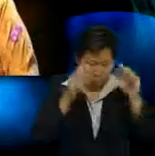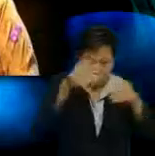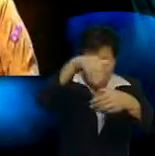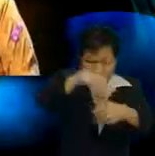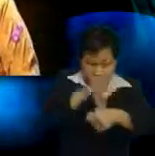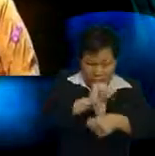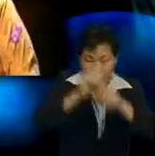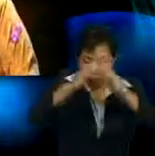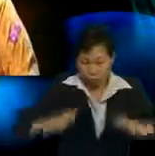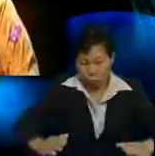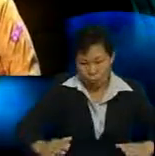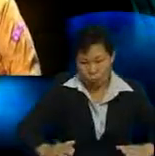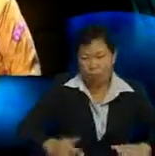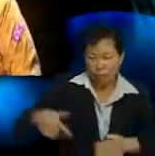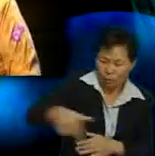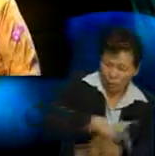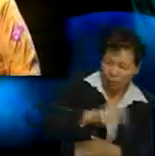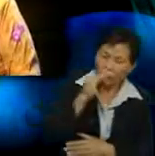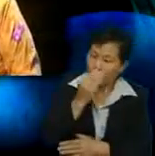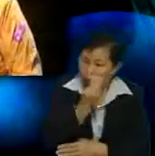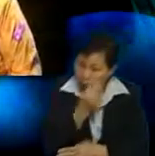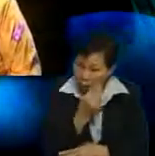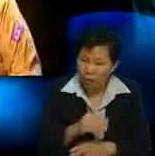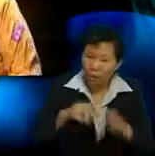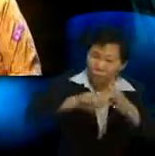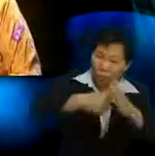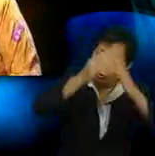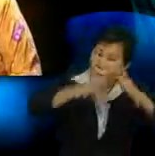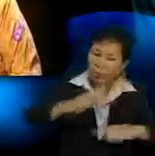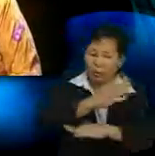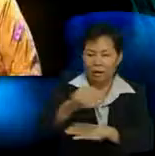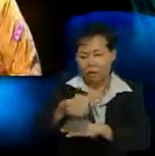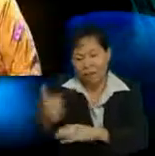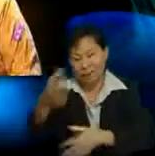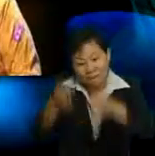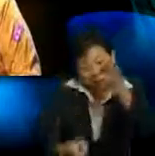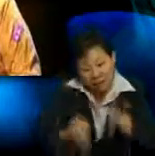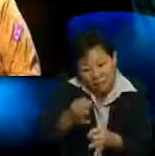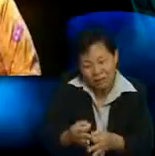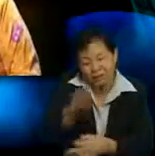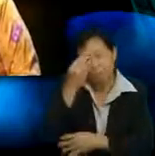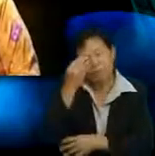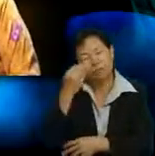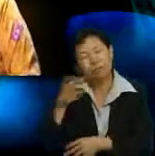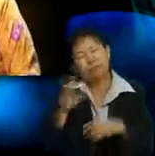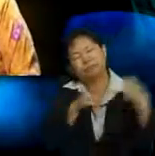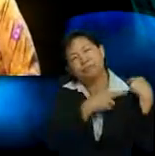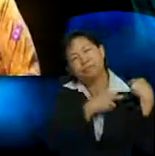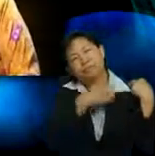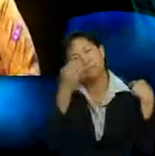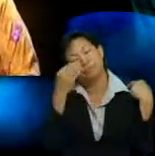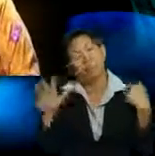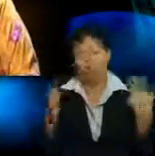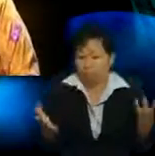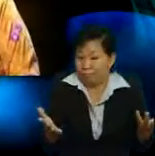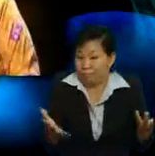rumah seperti menyiram pokok bunga, mengunci pintu rumah dan sebagainya. Jika kamu mengabaikan tanggungjawab tersebut,